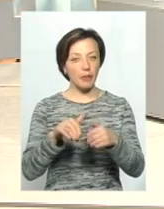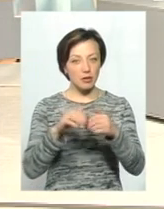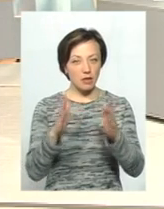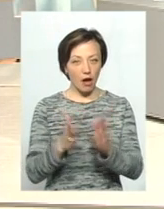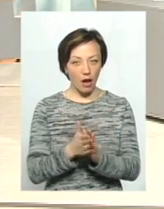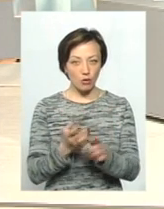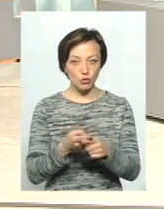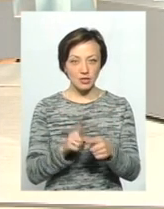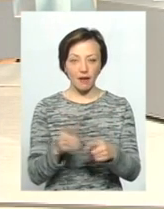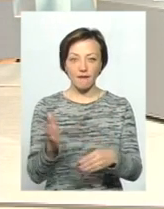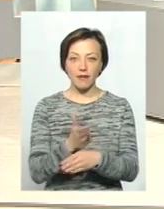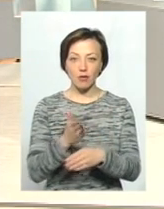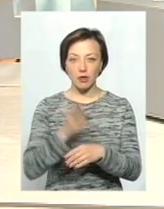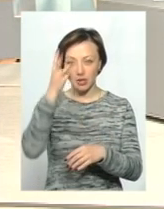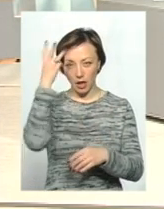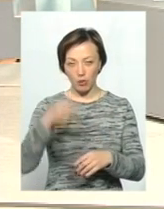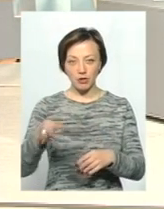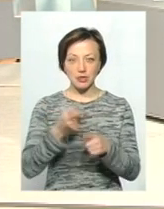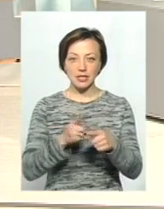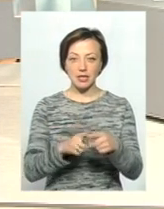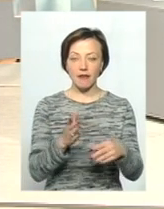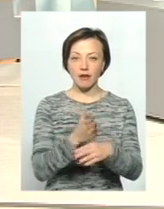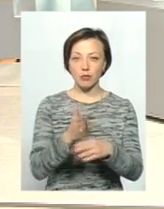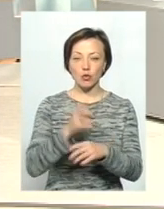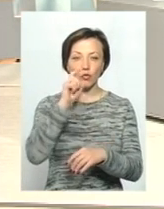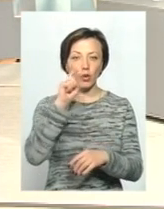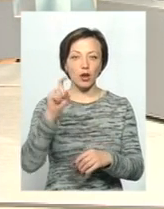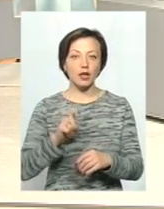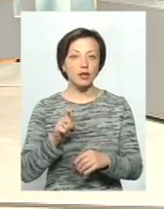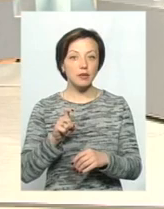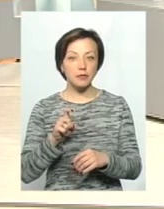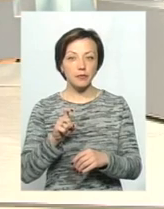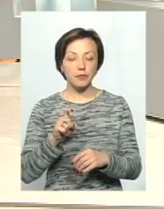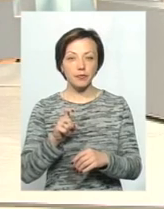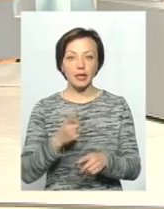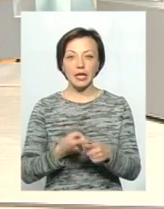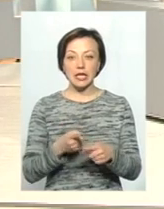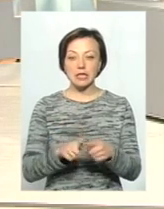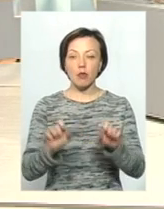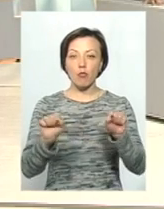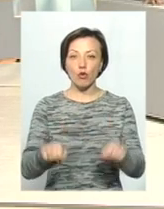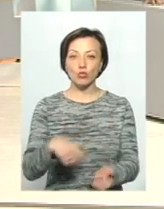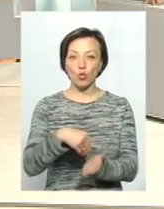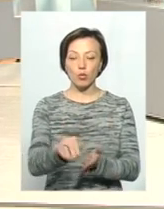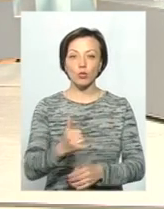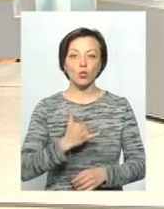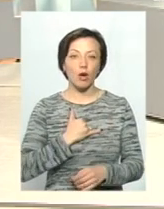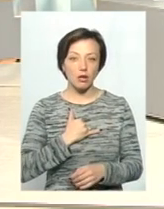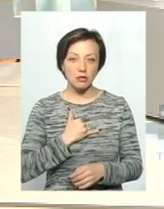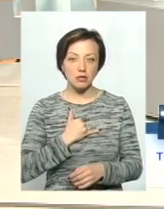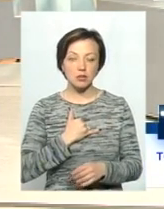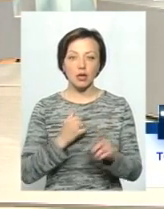це вироблено на Хмельниччині, це вироблено в Україні, це можна купити в нас,